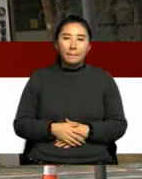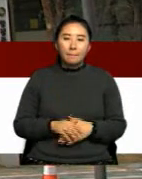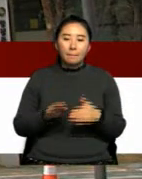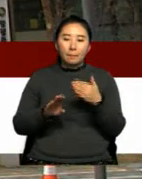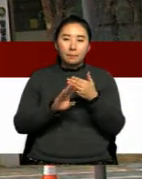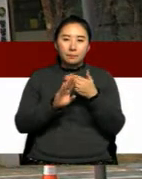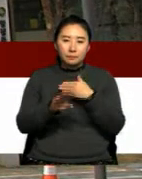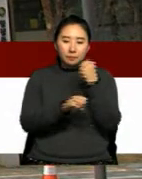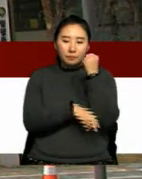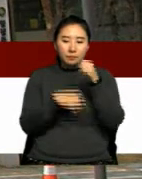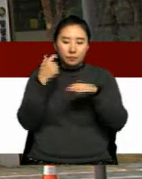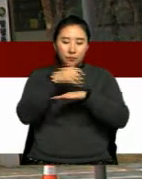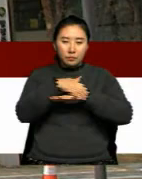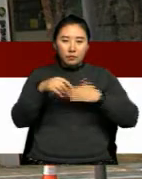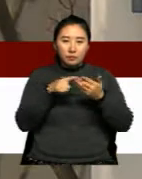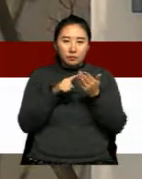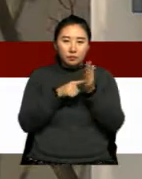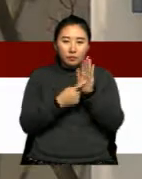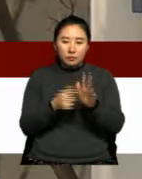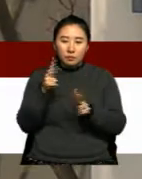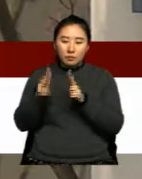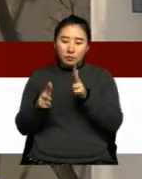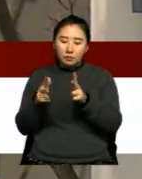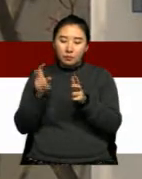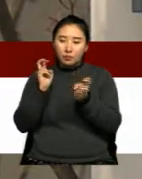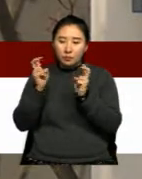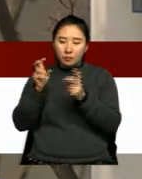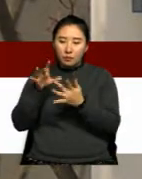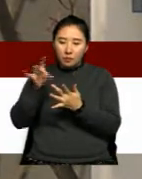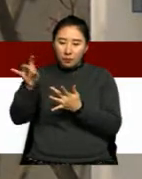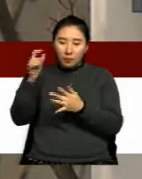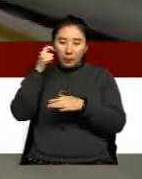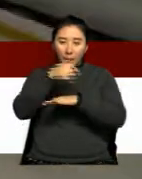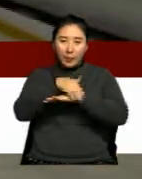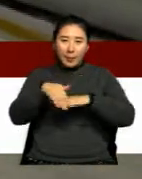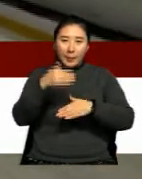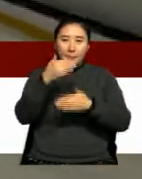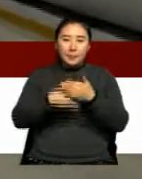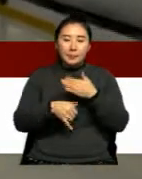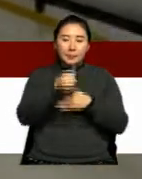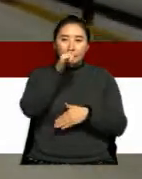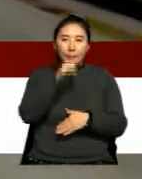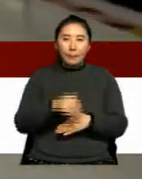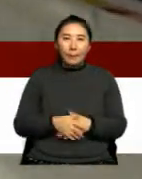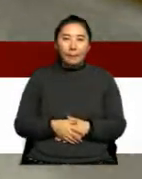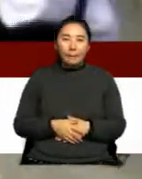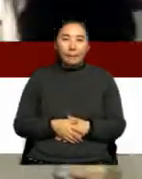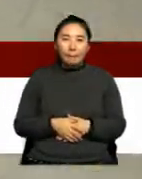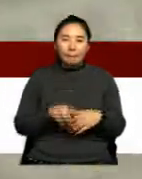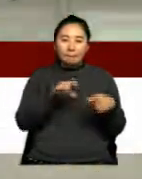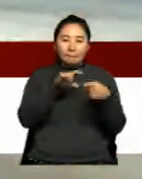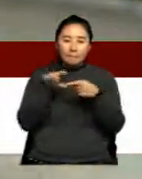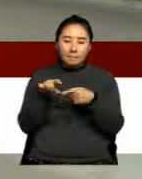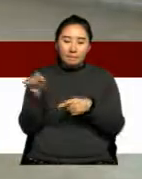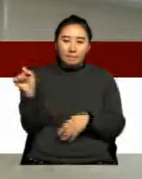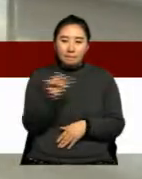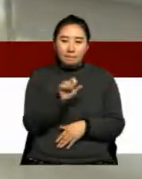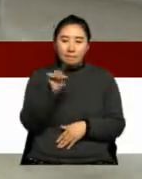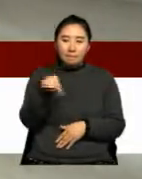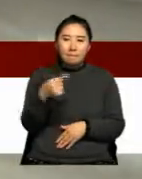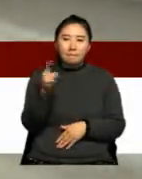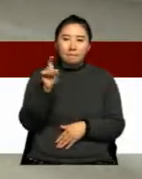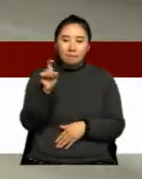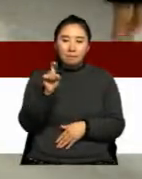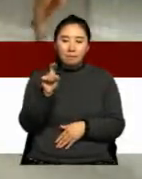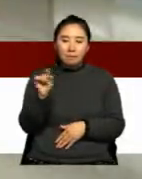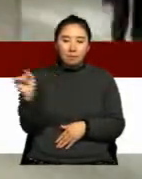이후엔 기본 계획 옷이 사업자 선정과 실시설계용역 아마 있습니다 평균 시속 110km 때로